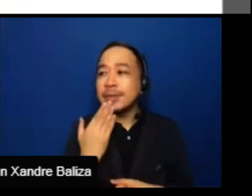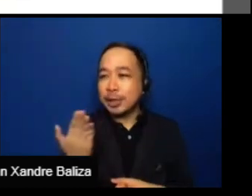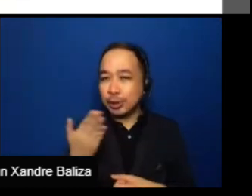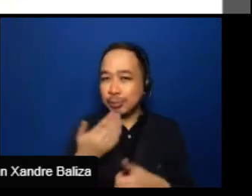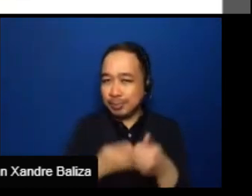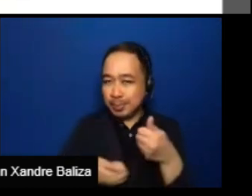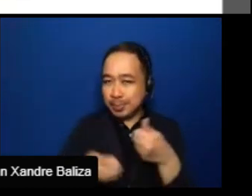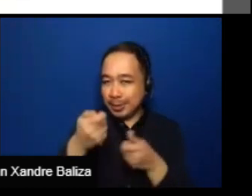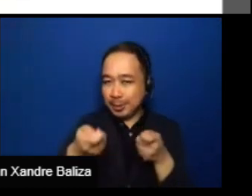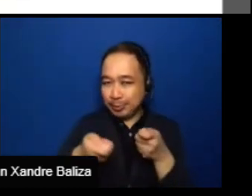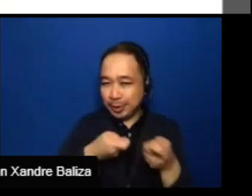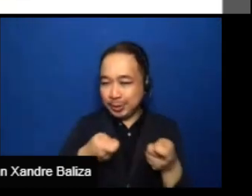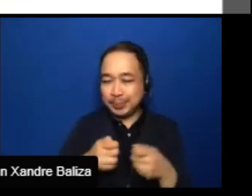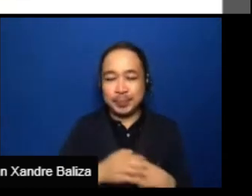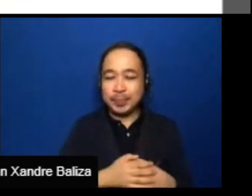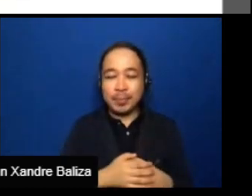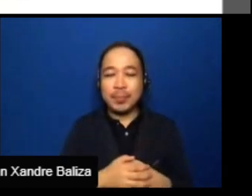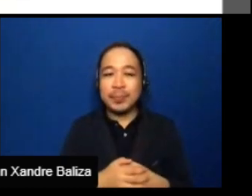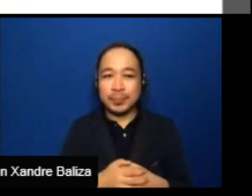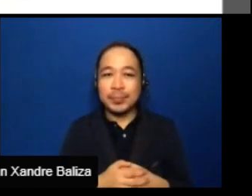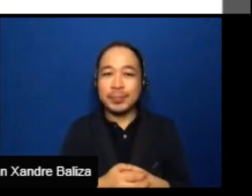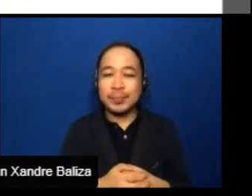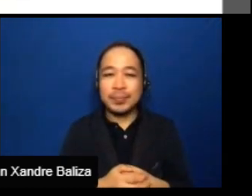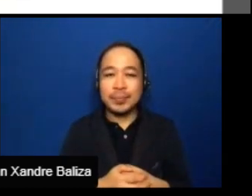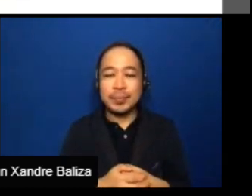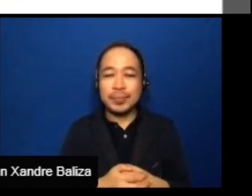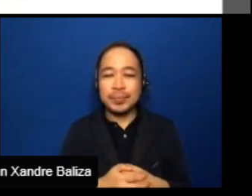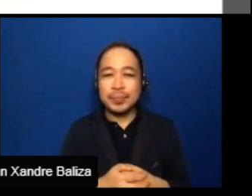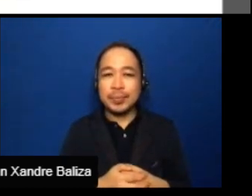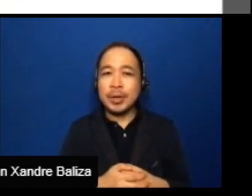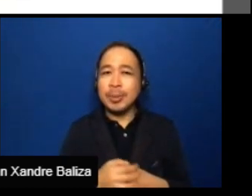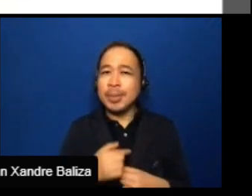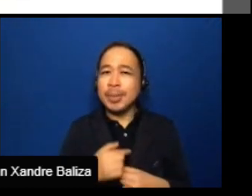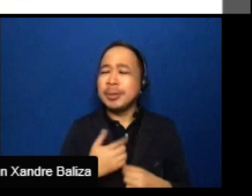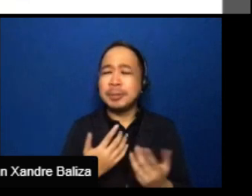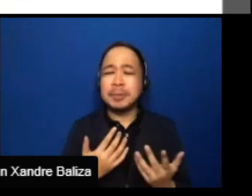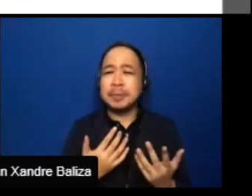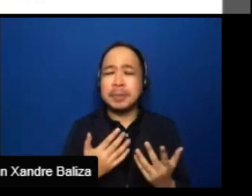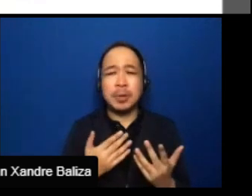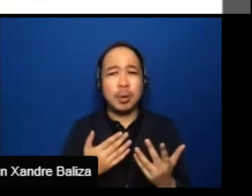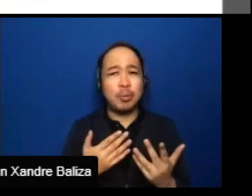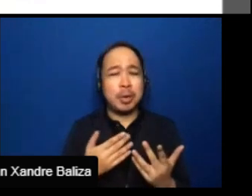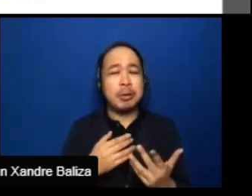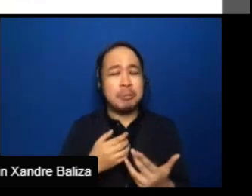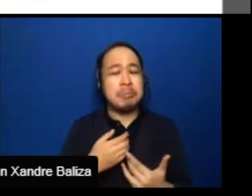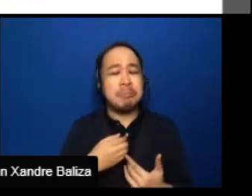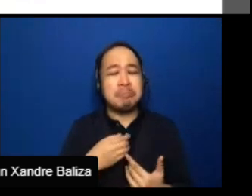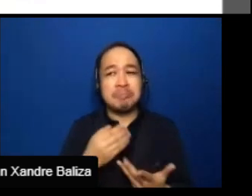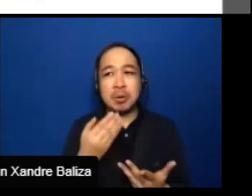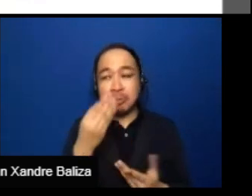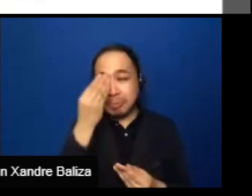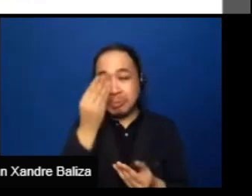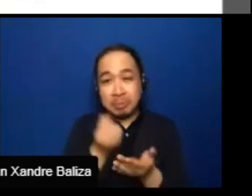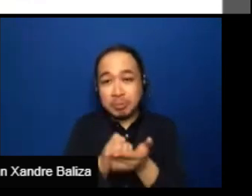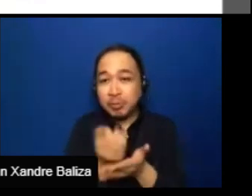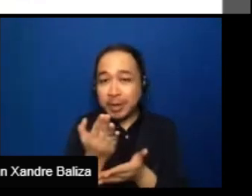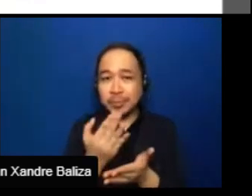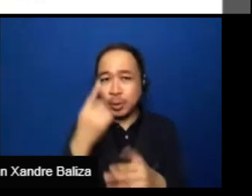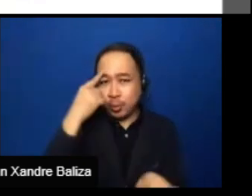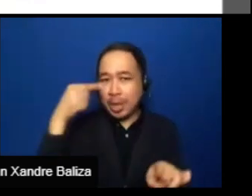мы подняли флаг, это сказать, что с предлагаемой формулировкой мы согласны и можем, как